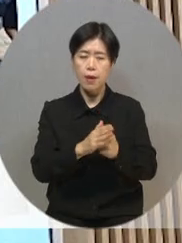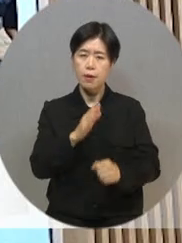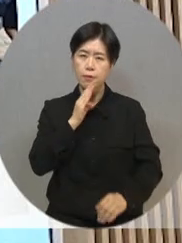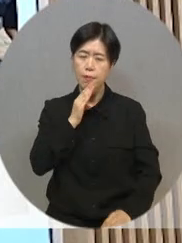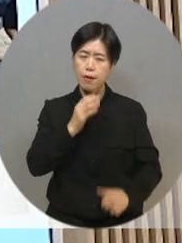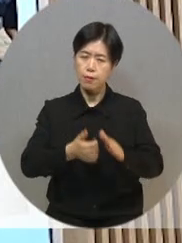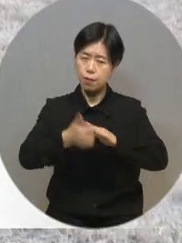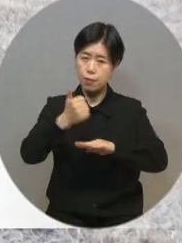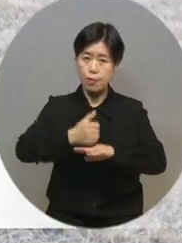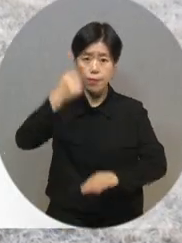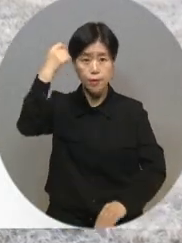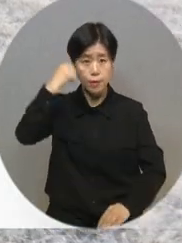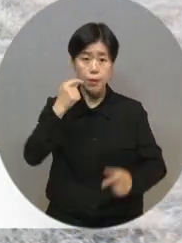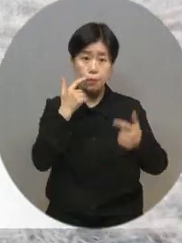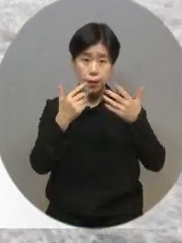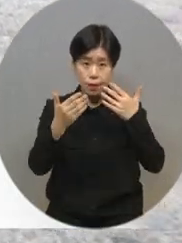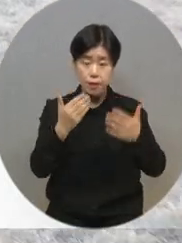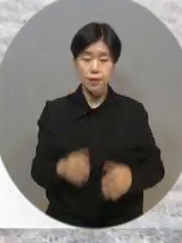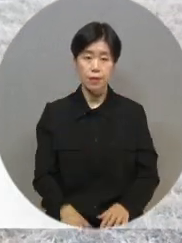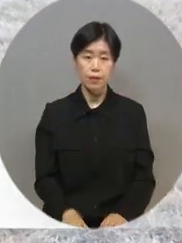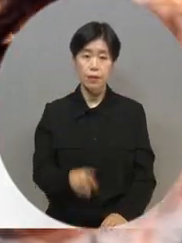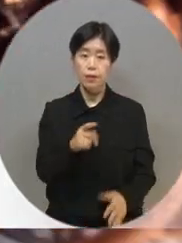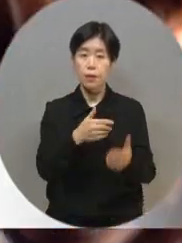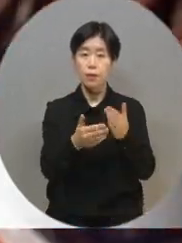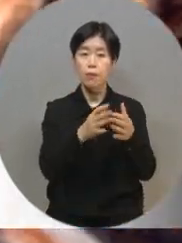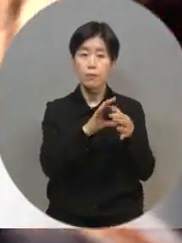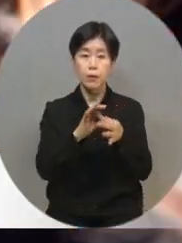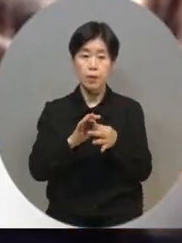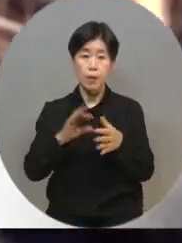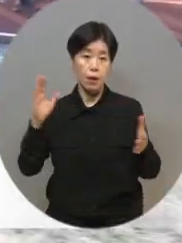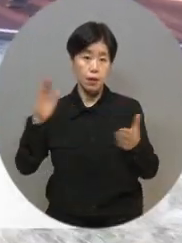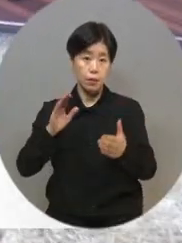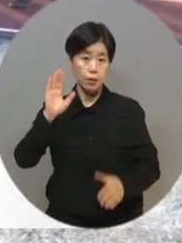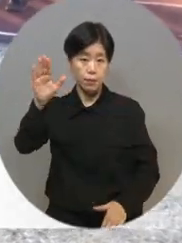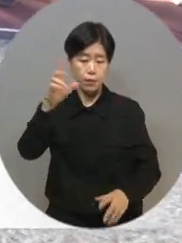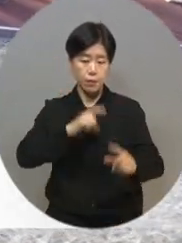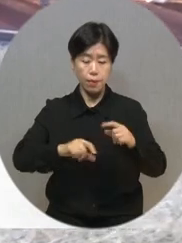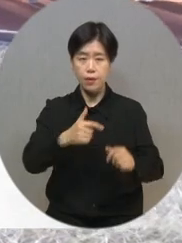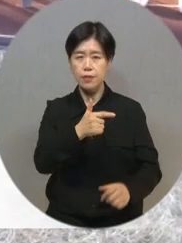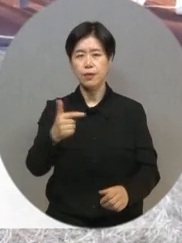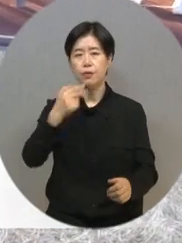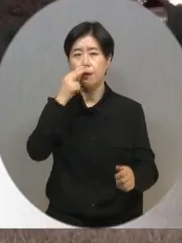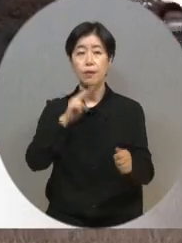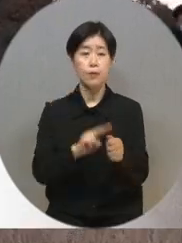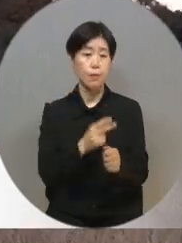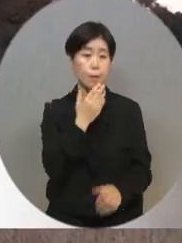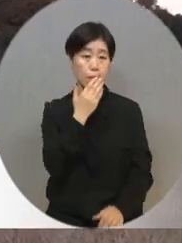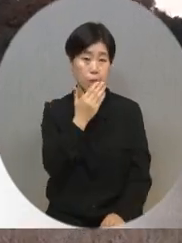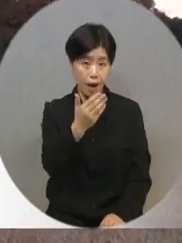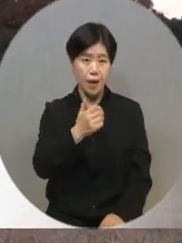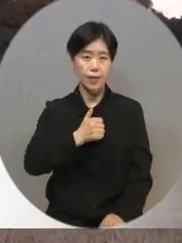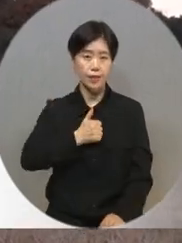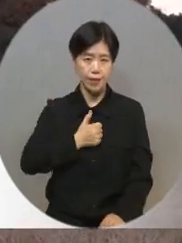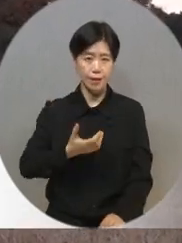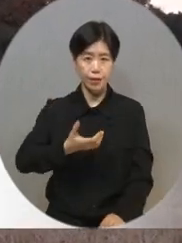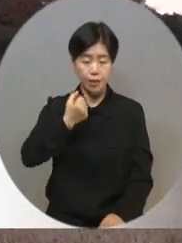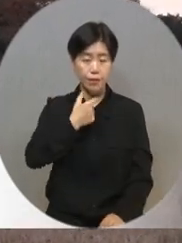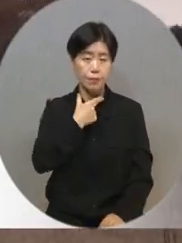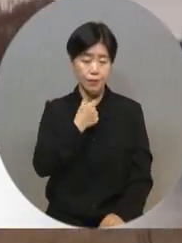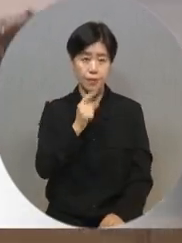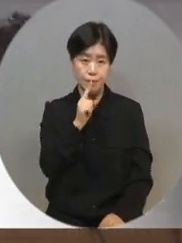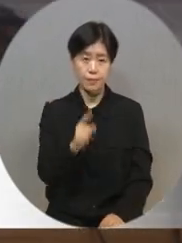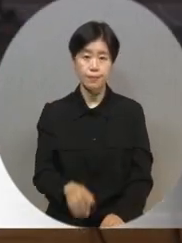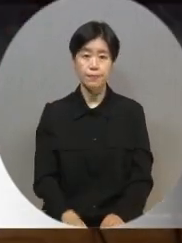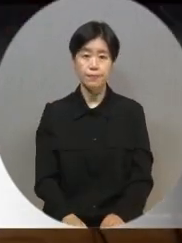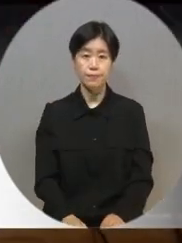소중한 기회였다며 이번 경험을 통해 학생들이 앞으로 더 큰 도전을 이어갈 수 있는 자신감을 얻기 바란다고